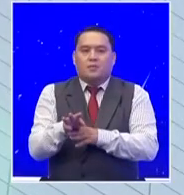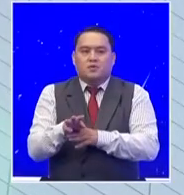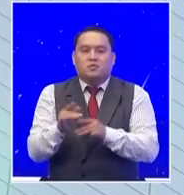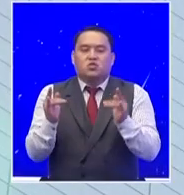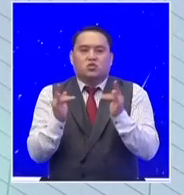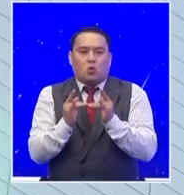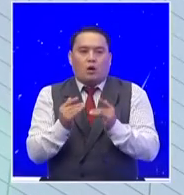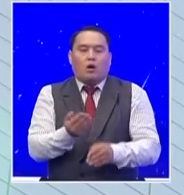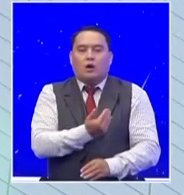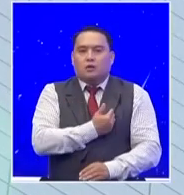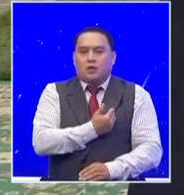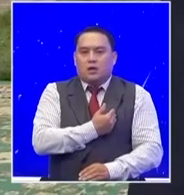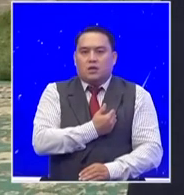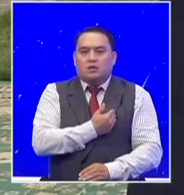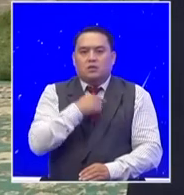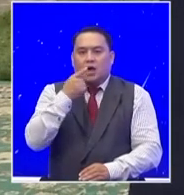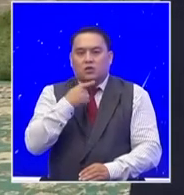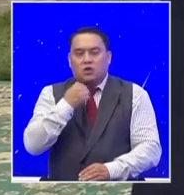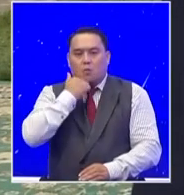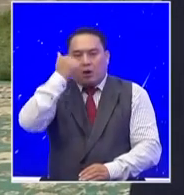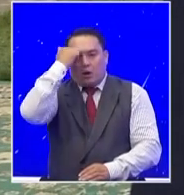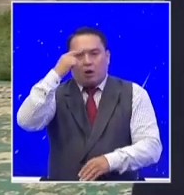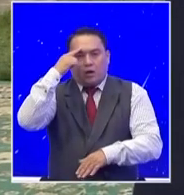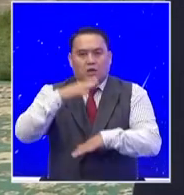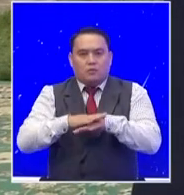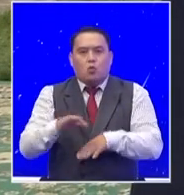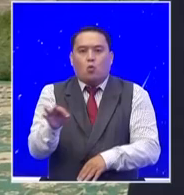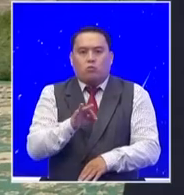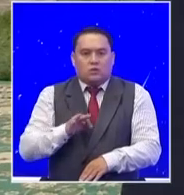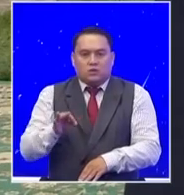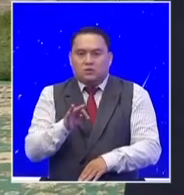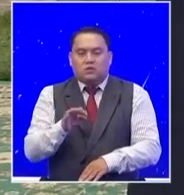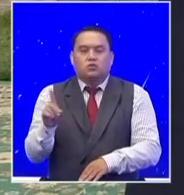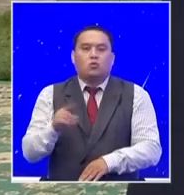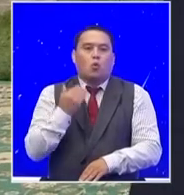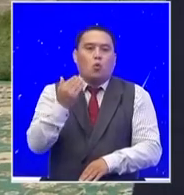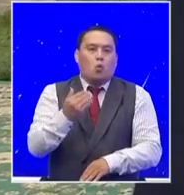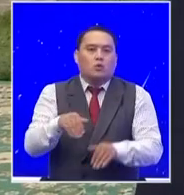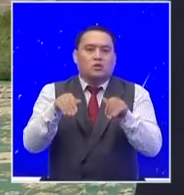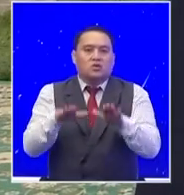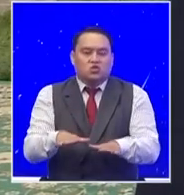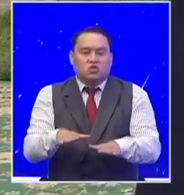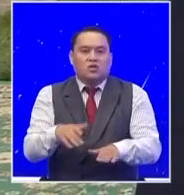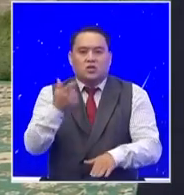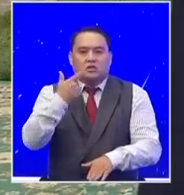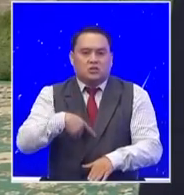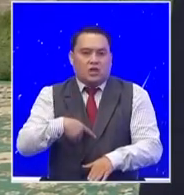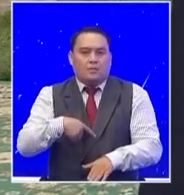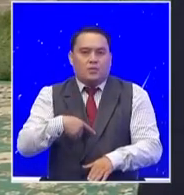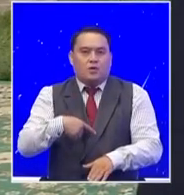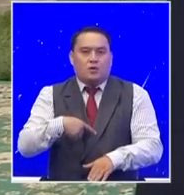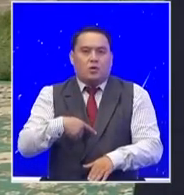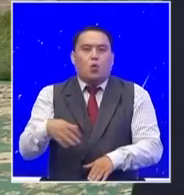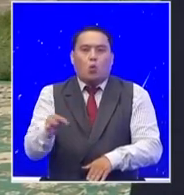общежитиями. Хотел бы признать свою благодарность Акиму области, потому что он принял это большое решение. Это единственная